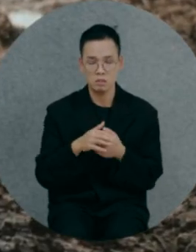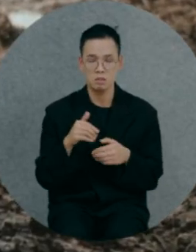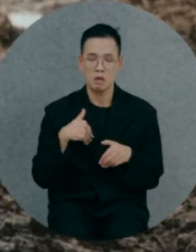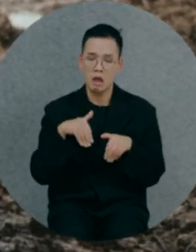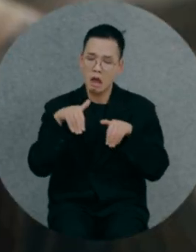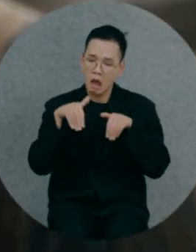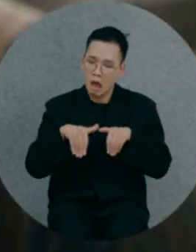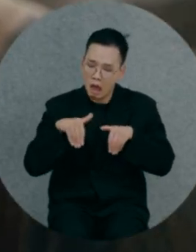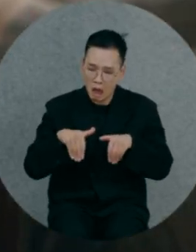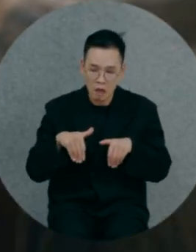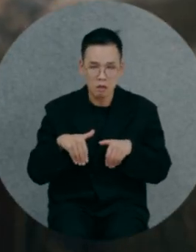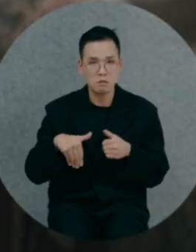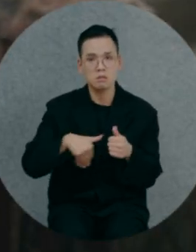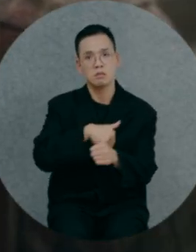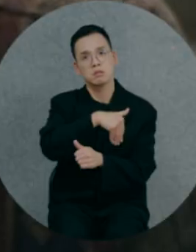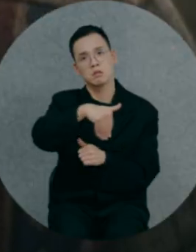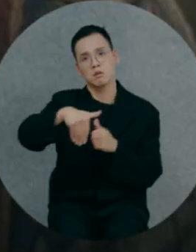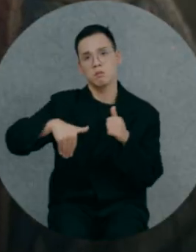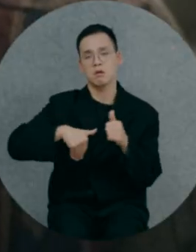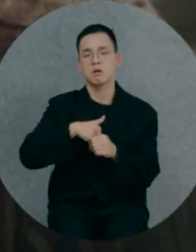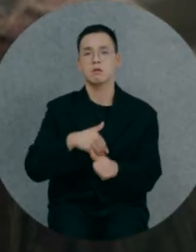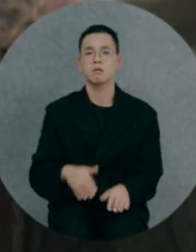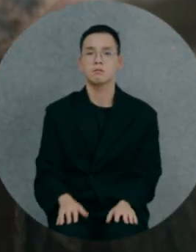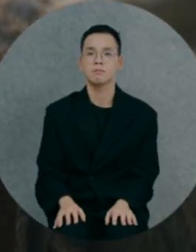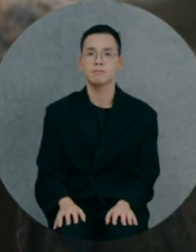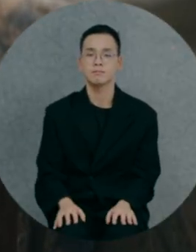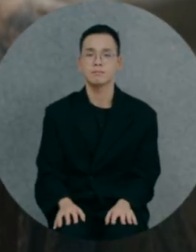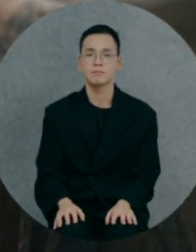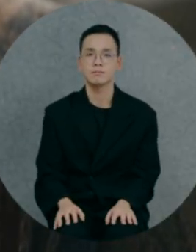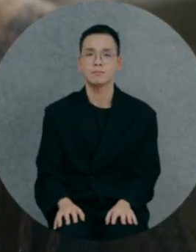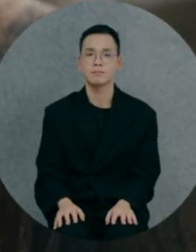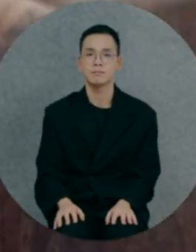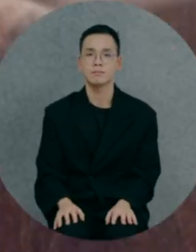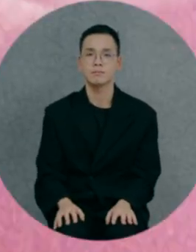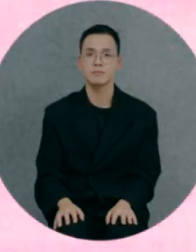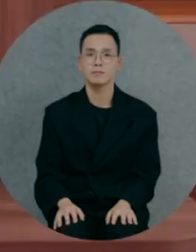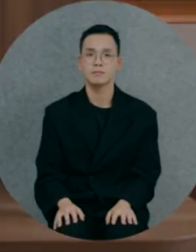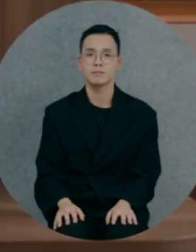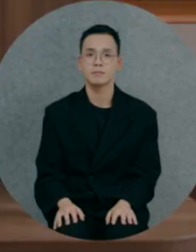유린을 당하며 인신매매의 상황에 놓이게 된 것입니다.